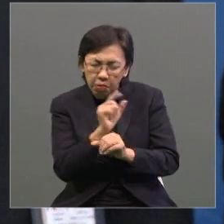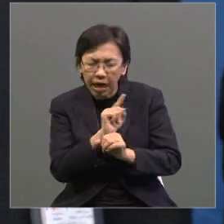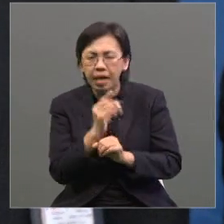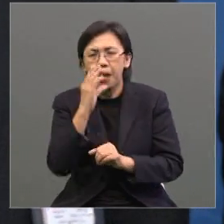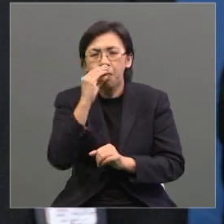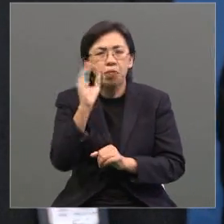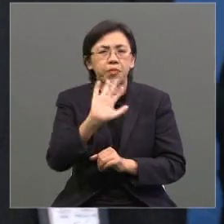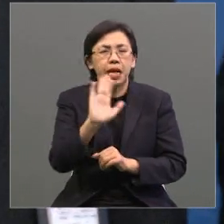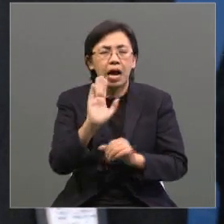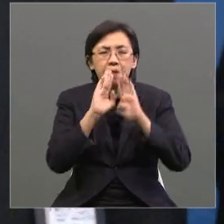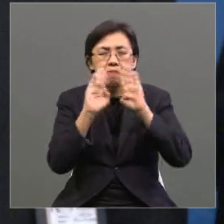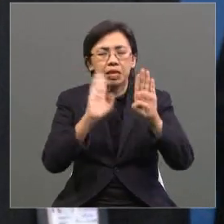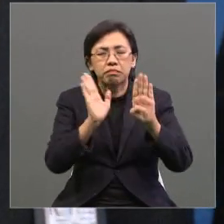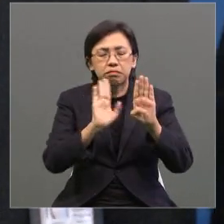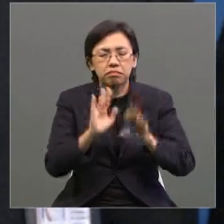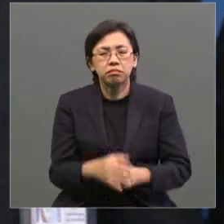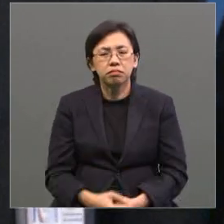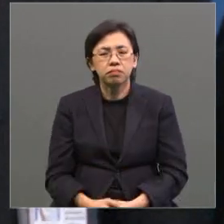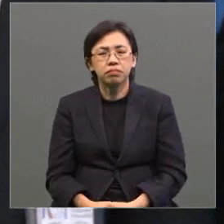ครับครับ